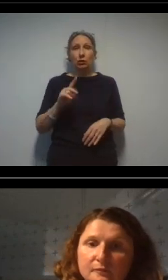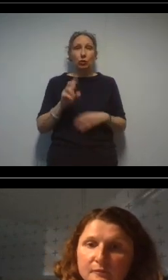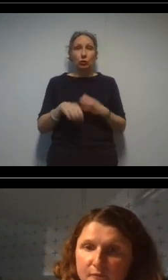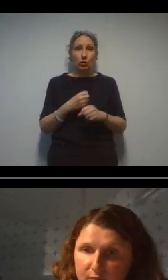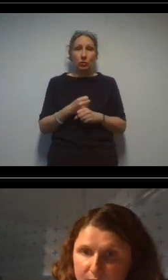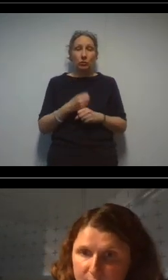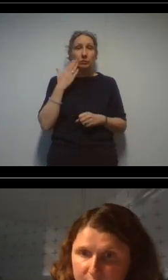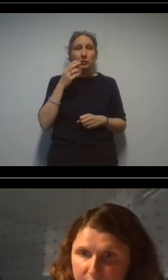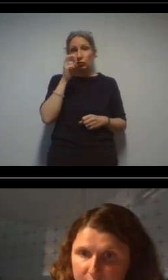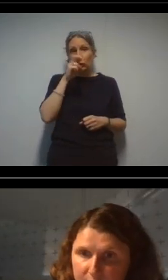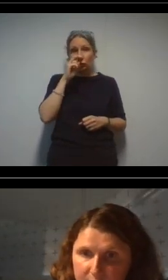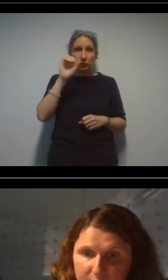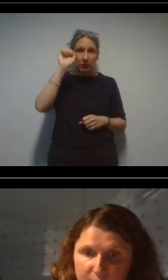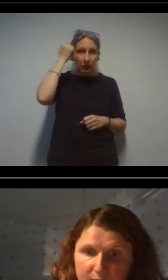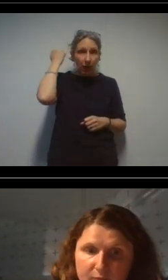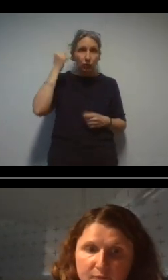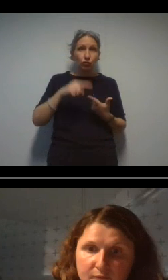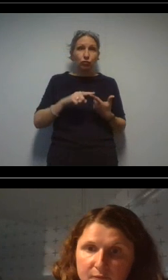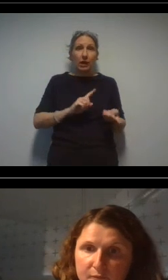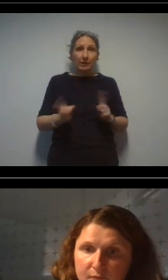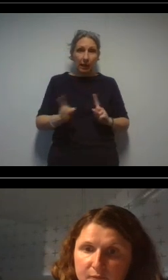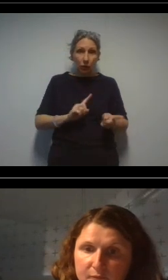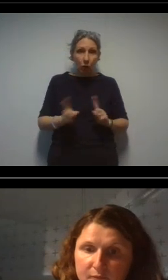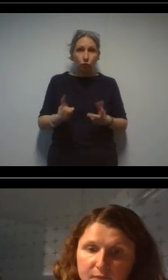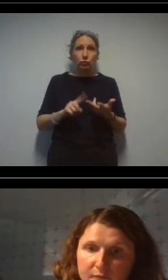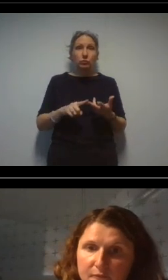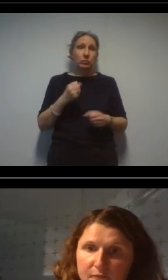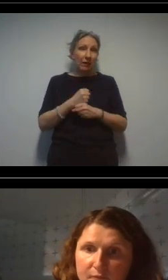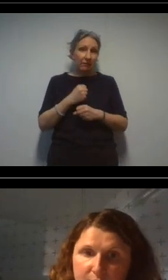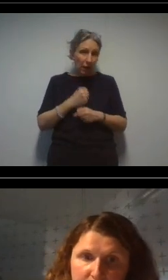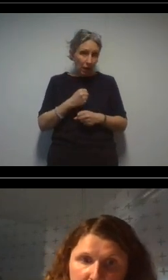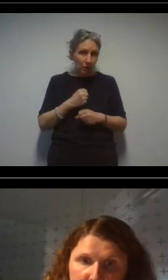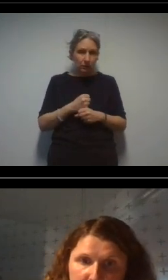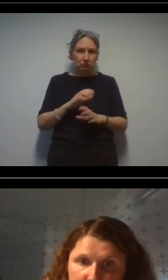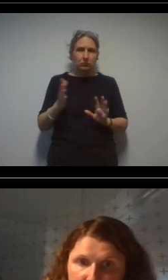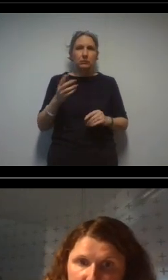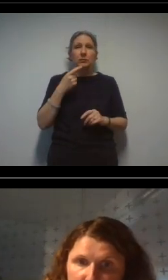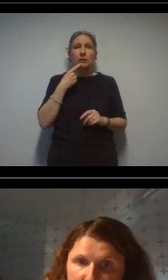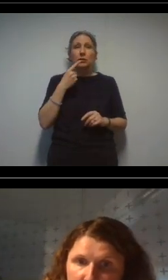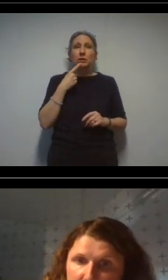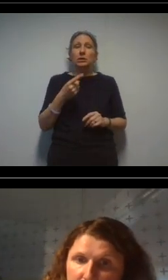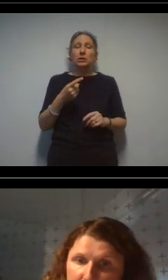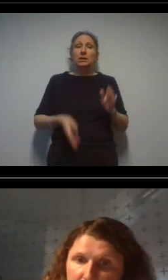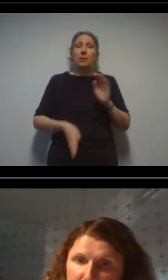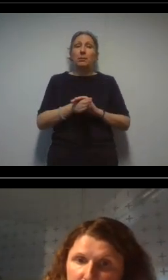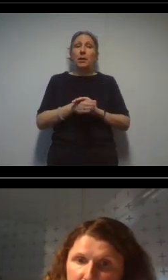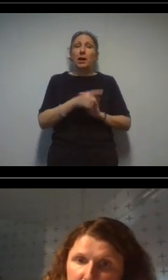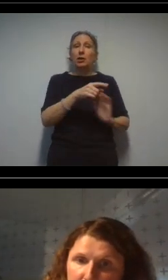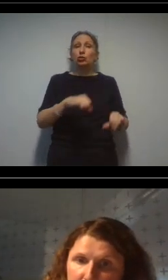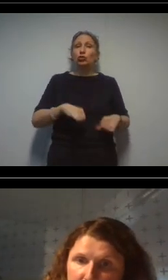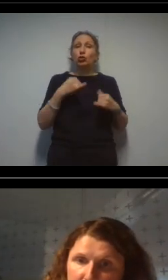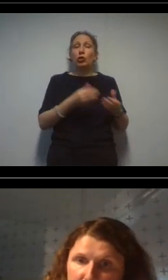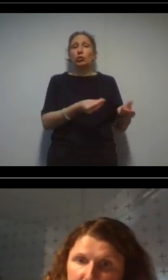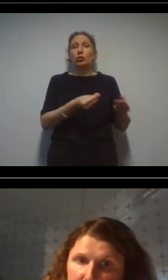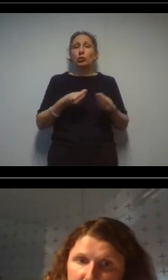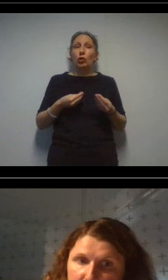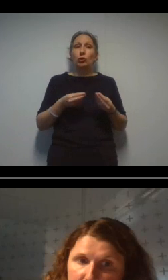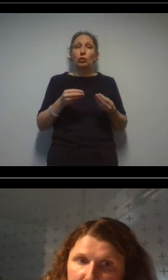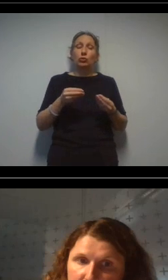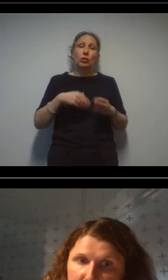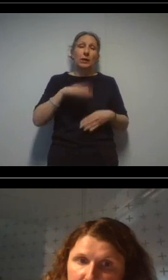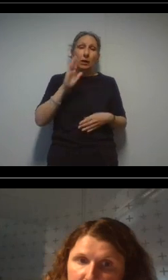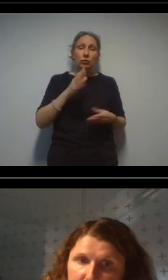alternance, un emploi. Comme je vous le disais tout à l'heure, on part de la candidature du jeune qu'on vous transmet. C'est pas vous qui allez nous dire, voilà, je cherche tel